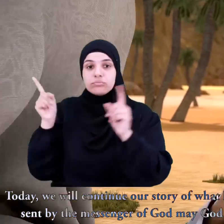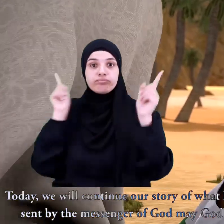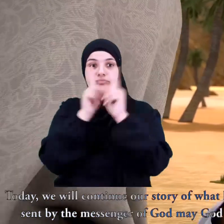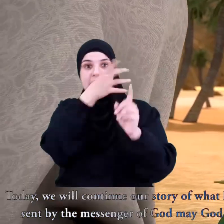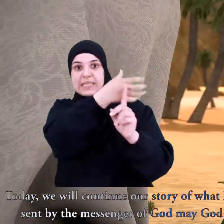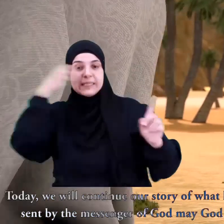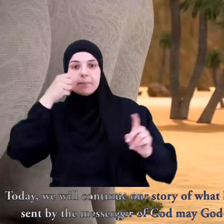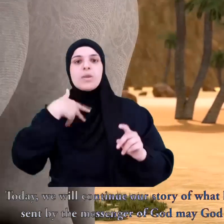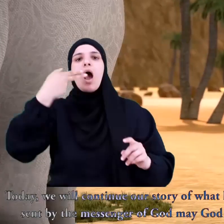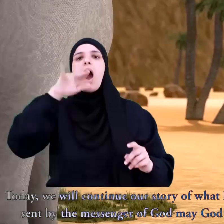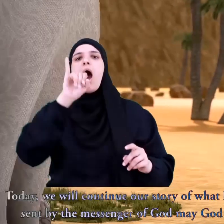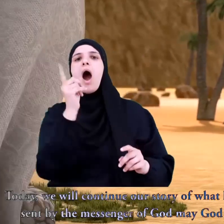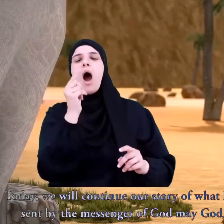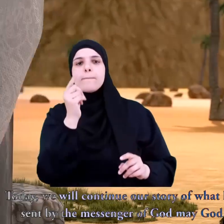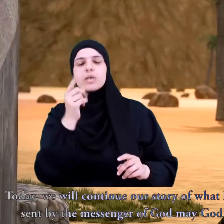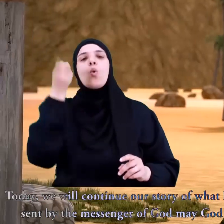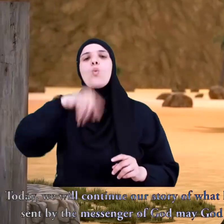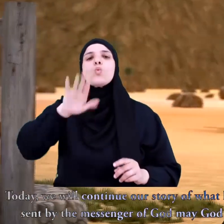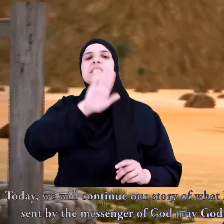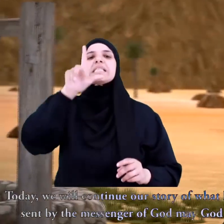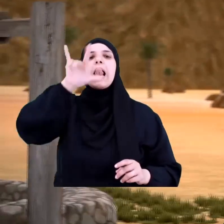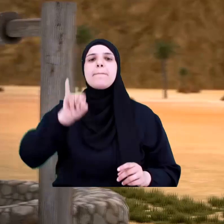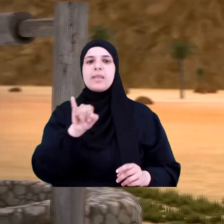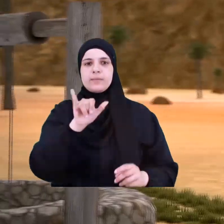عمرو بن أمية وسلمى بن أسلم.